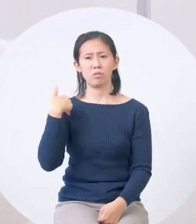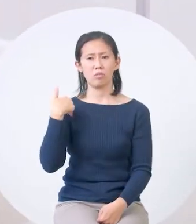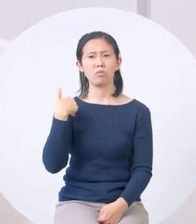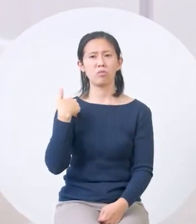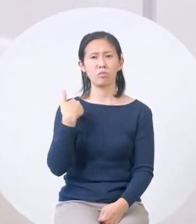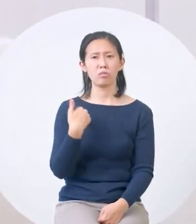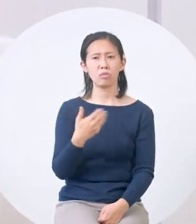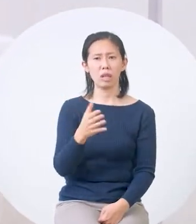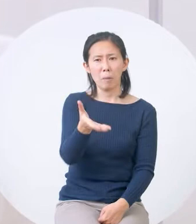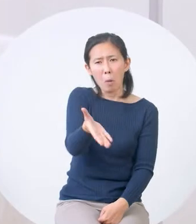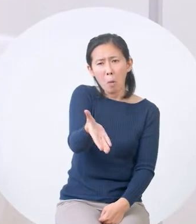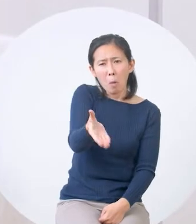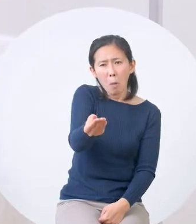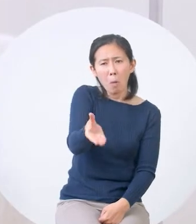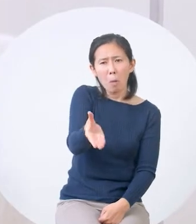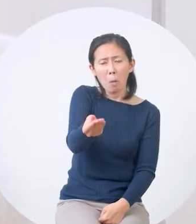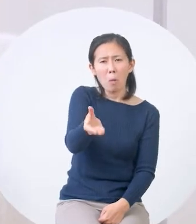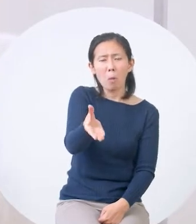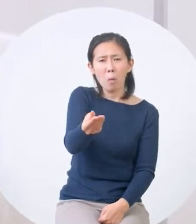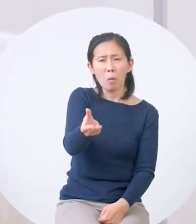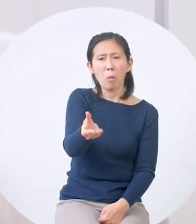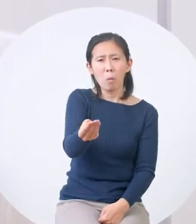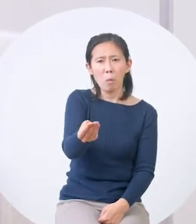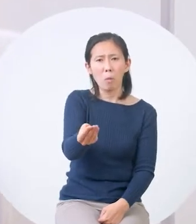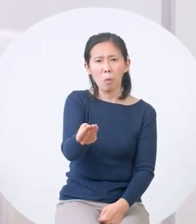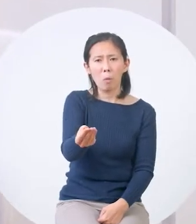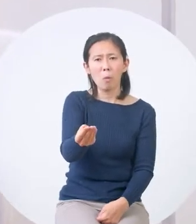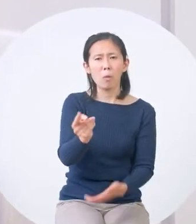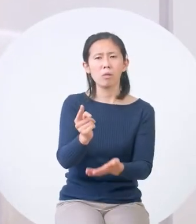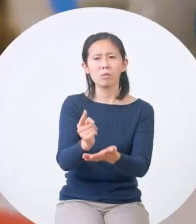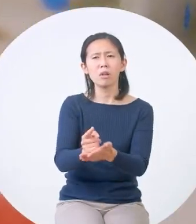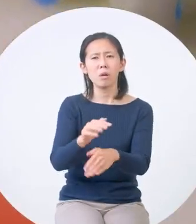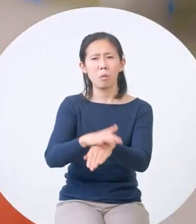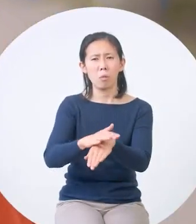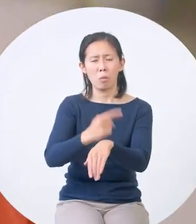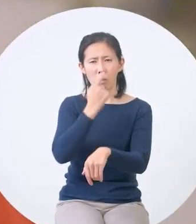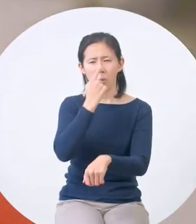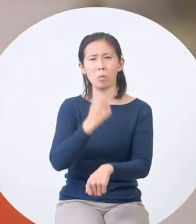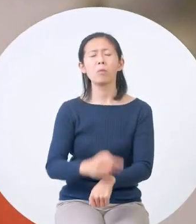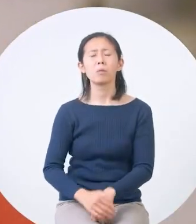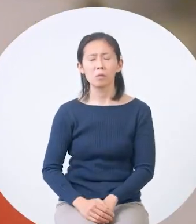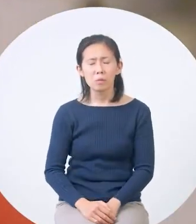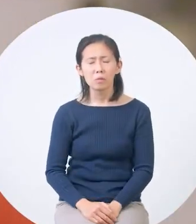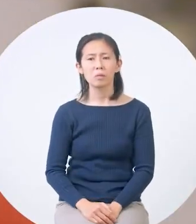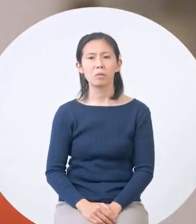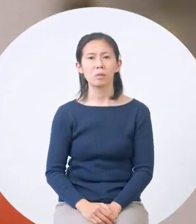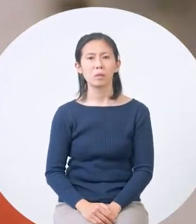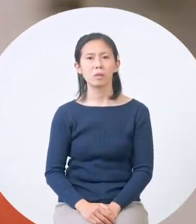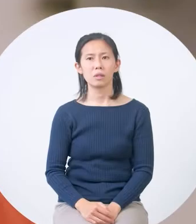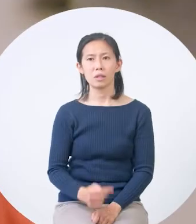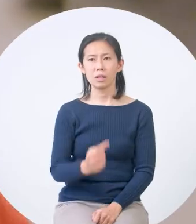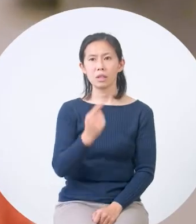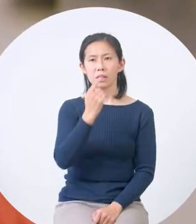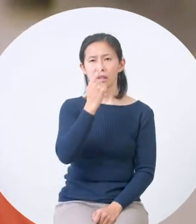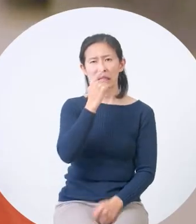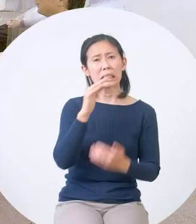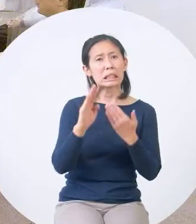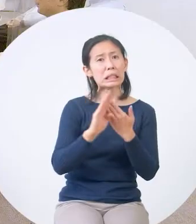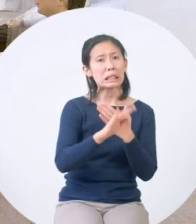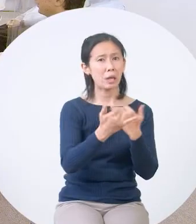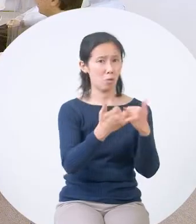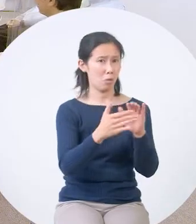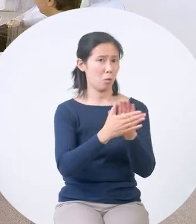こう4本の指で受けるみたいなのしかできないんですよね。 ちょっと私のことではないんですけれ